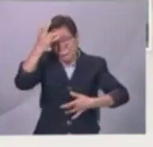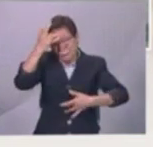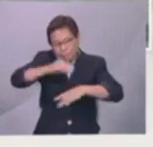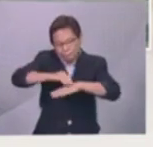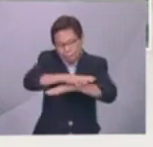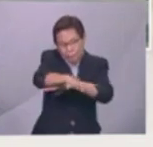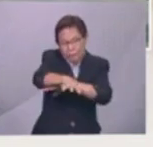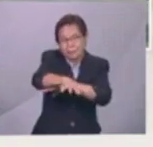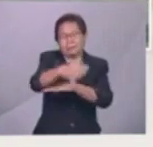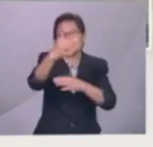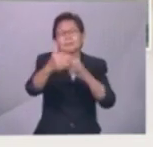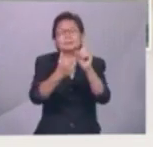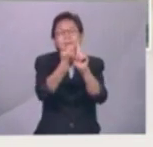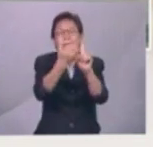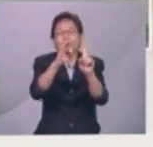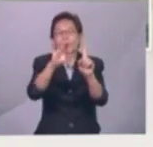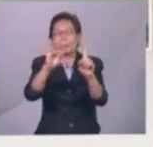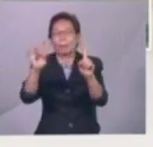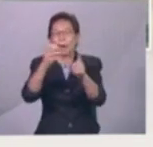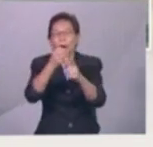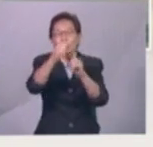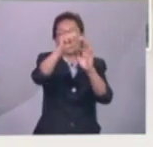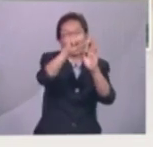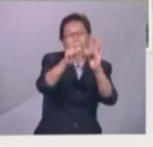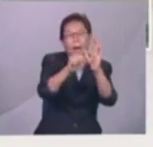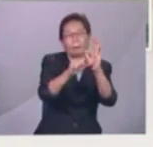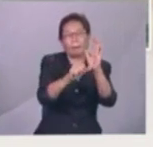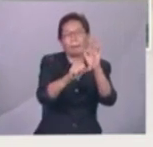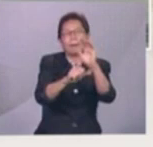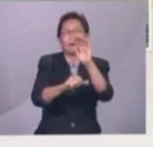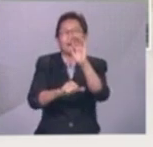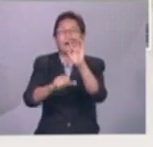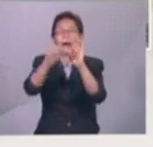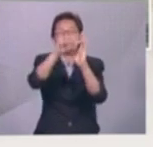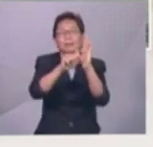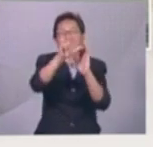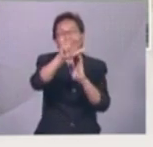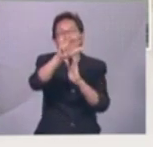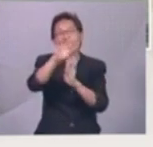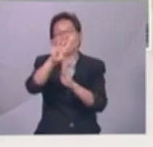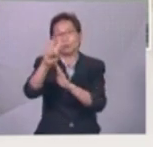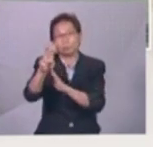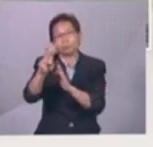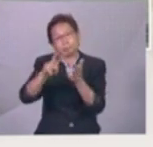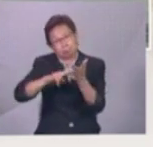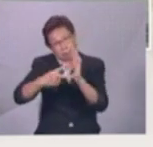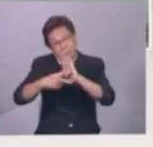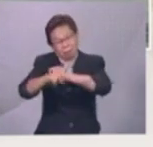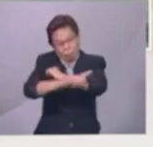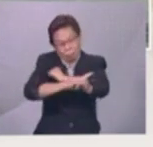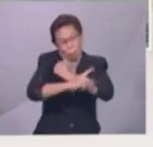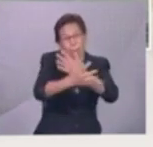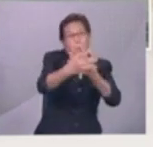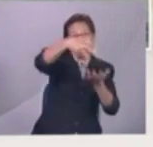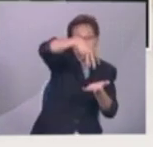Berjangkit 1988 ataupun Akta 342 yang membawa hukuman penjara